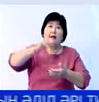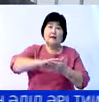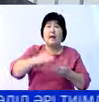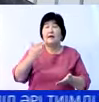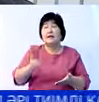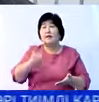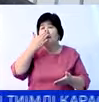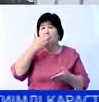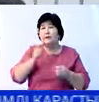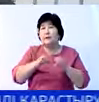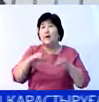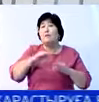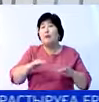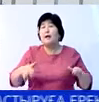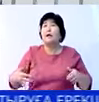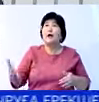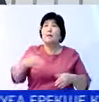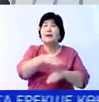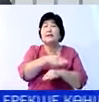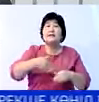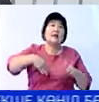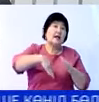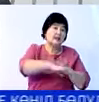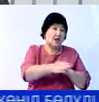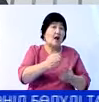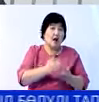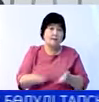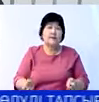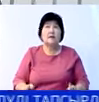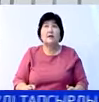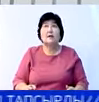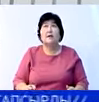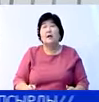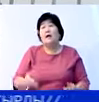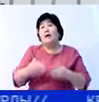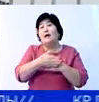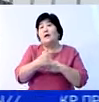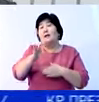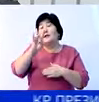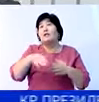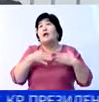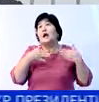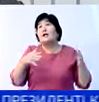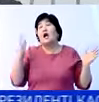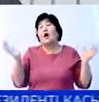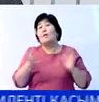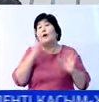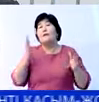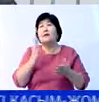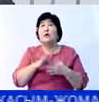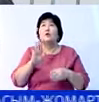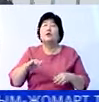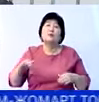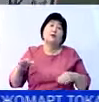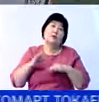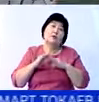қаты тұтап бара жаса, балдарды бәріні сыртқа алып шығамыз. Жана, шамалы есік терезелерді ашамыз, проветер тұқаламыз, сосын бар